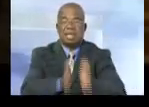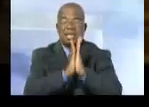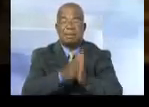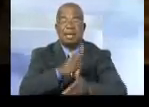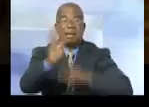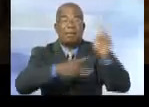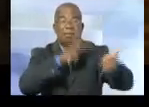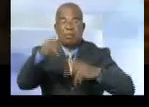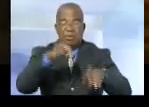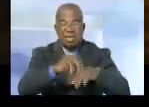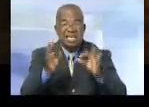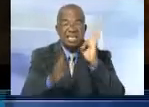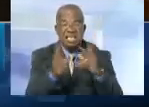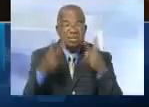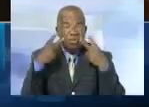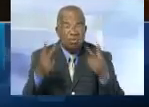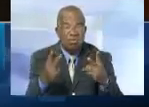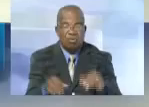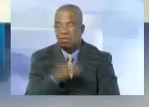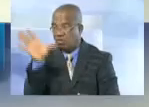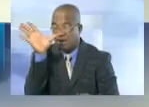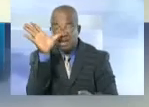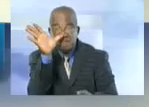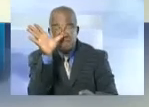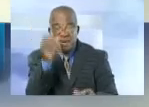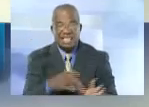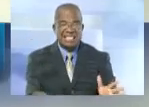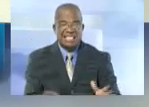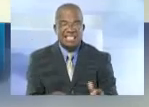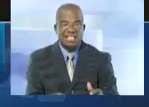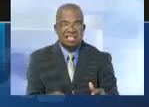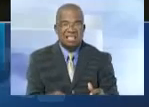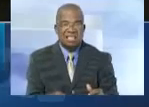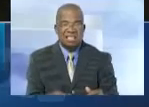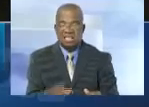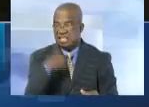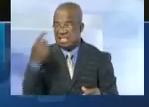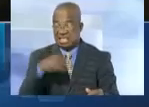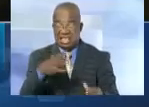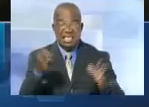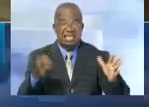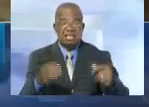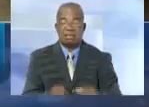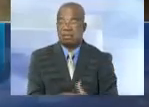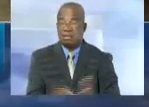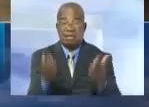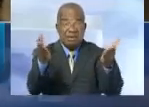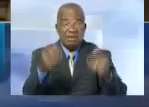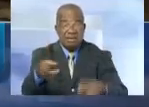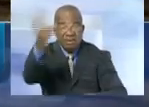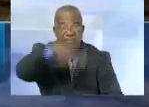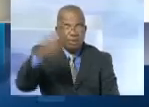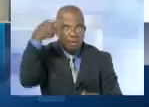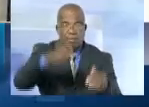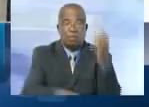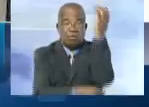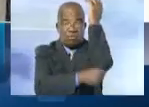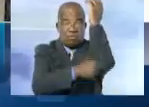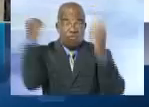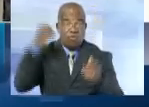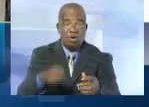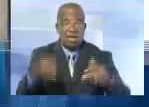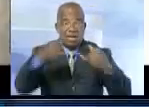de fraude ou de vandalisme sur ces installations. Des actes dont les effets collatéraux sont subis par l'ensemble des usagers et